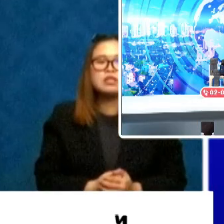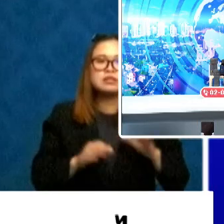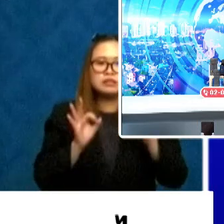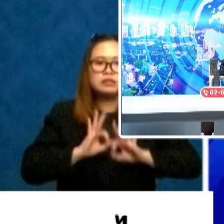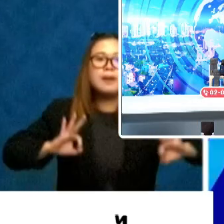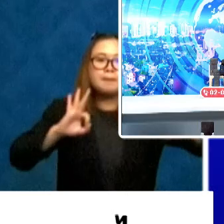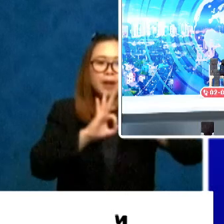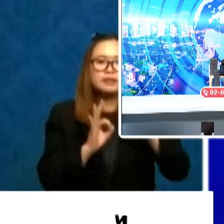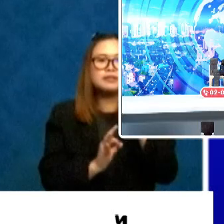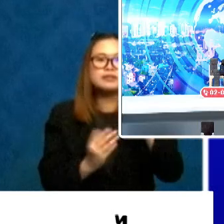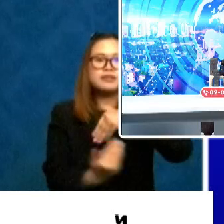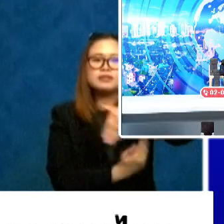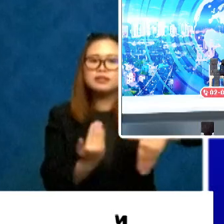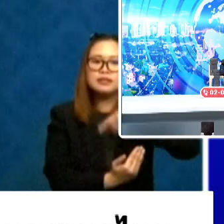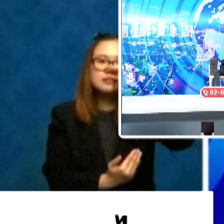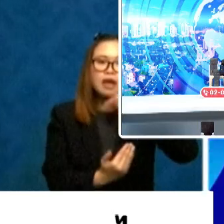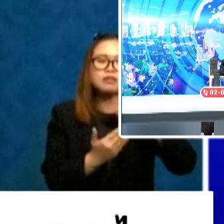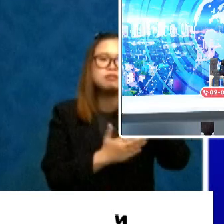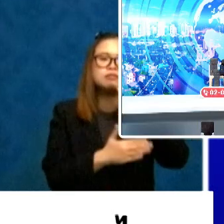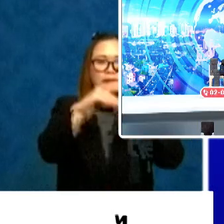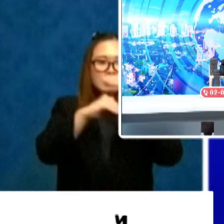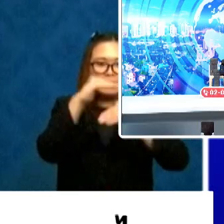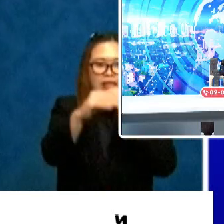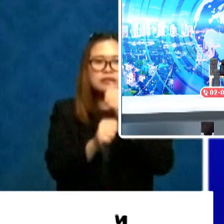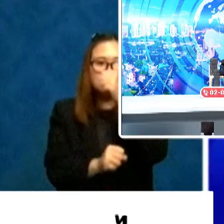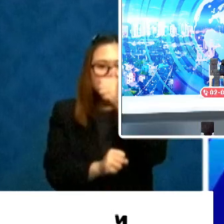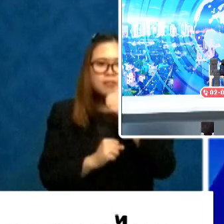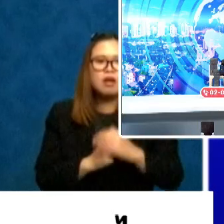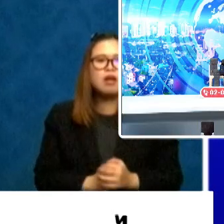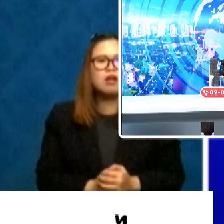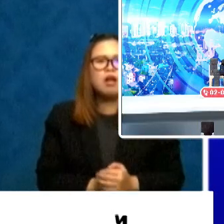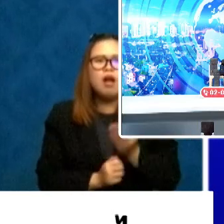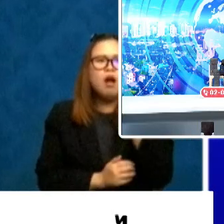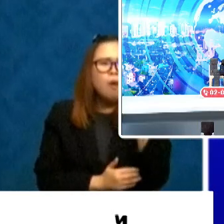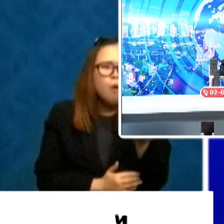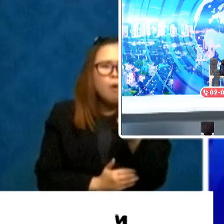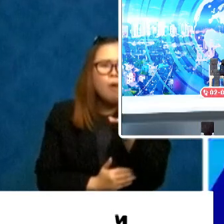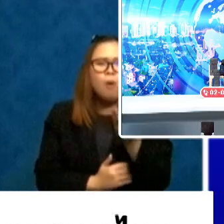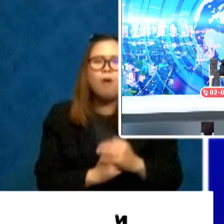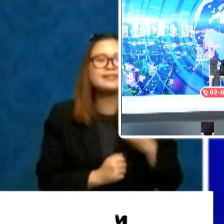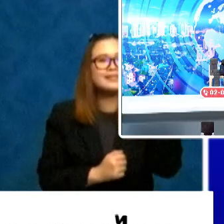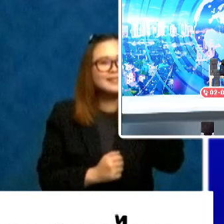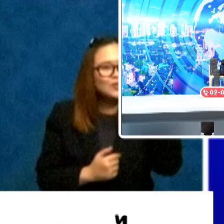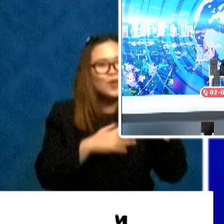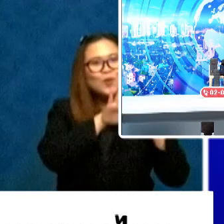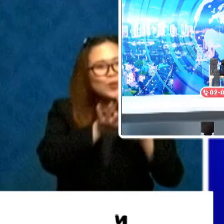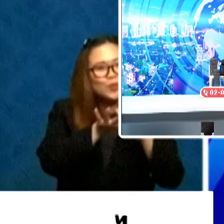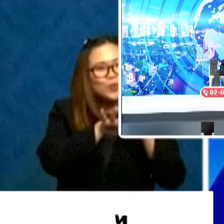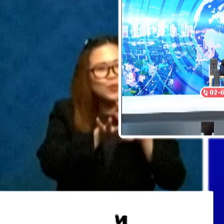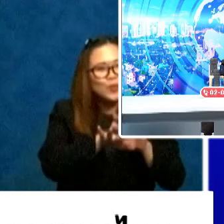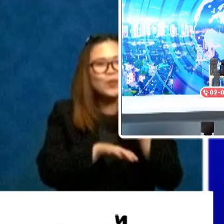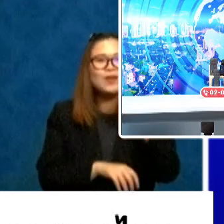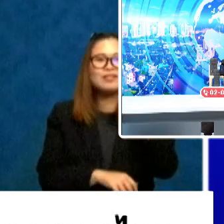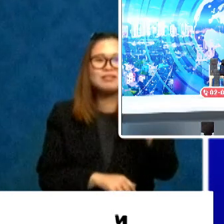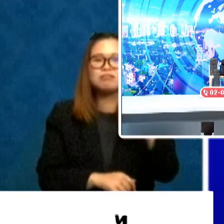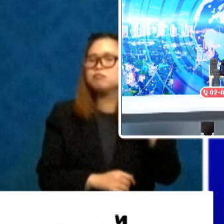ร้างแต่ว่าวางรากฐานของดิจิทัลอีโคโนมีด้วยทำให้เกิดความคุ้นเคยแล้วก็กระตุ้น GDP ให้เพิ่มขึ้น 2-3% ตร